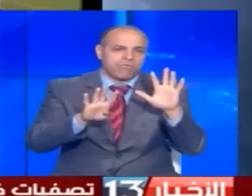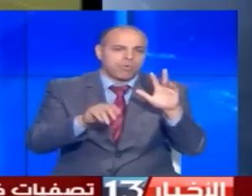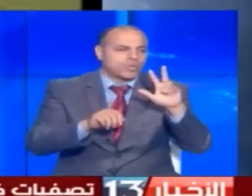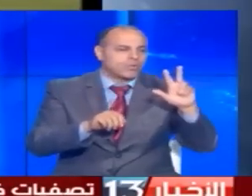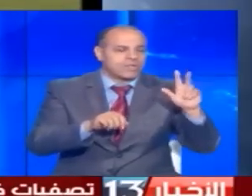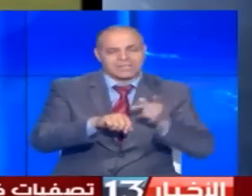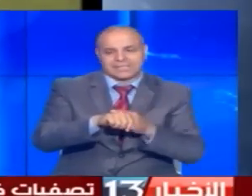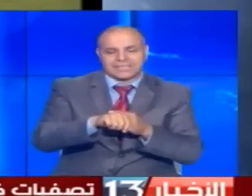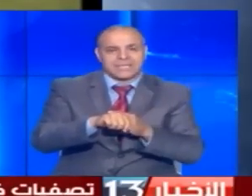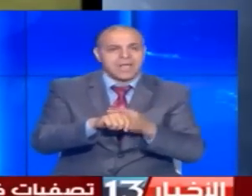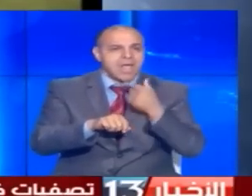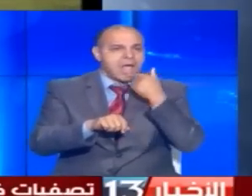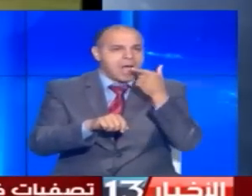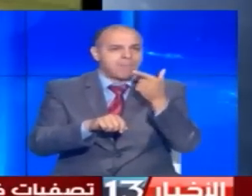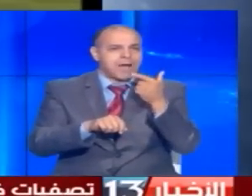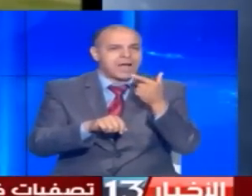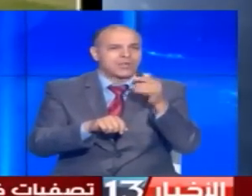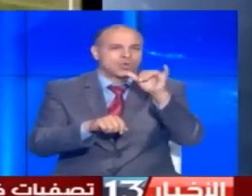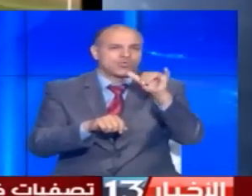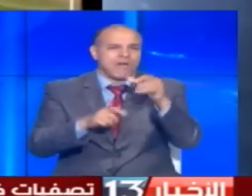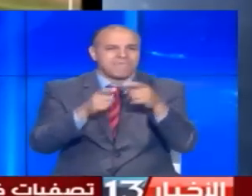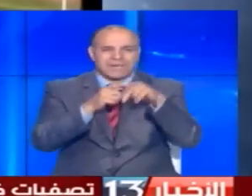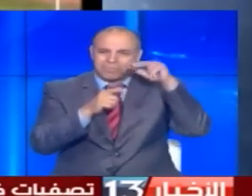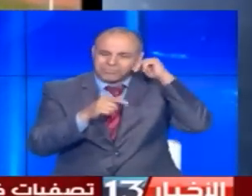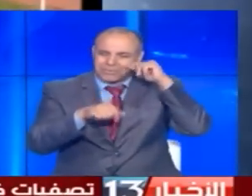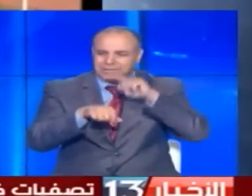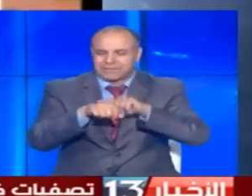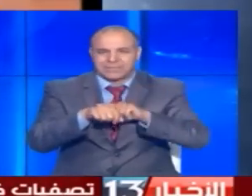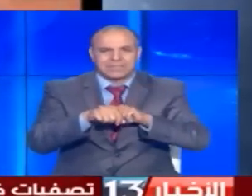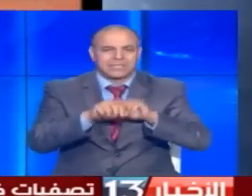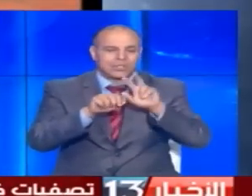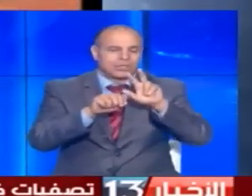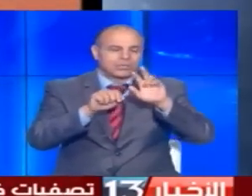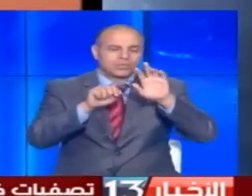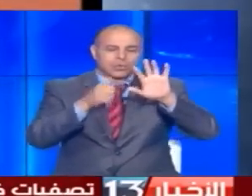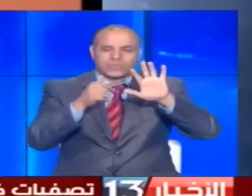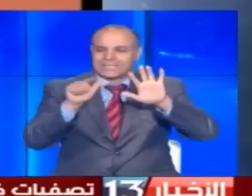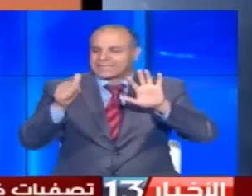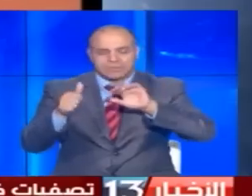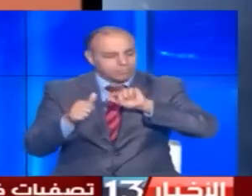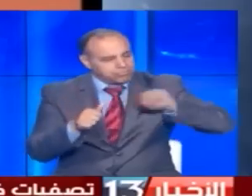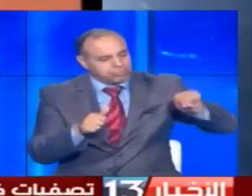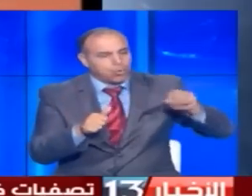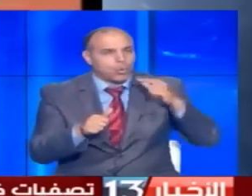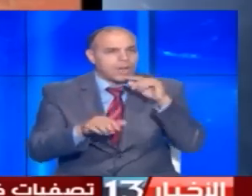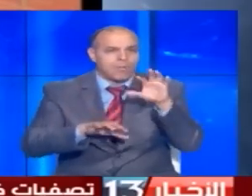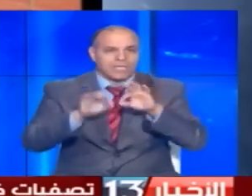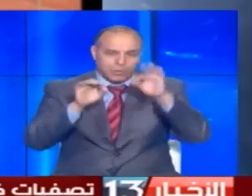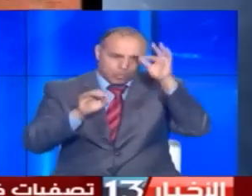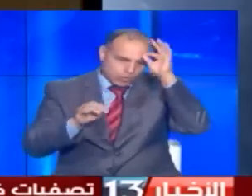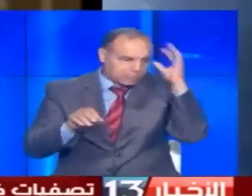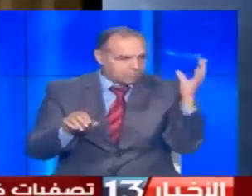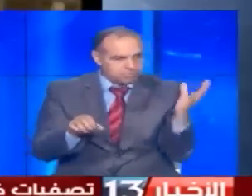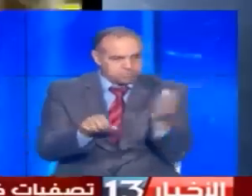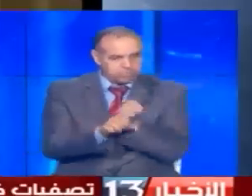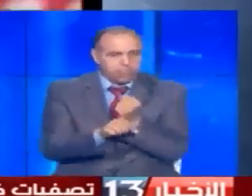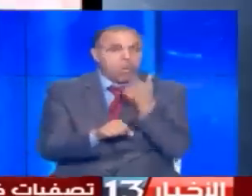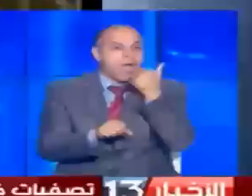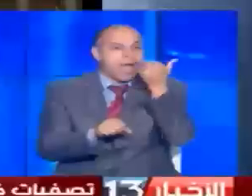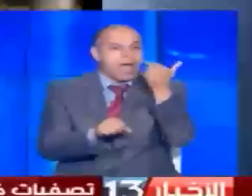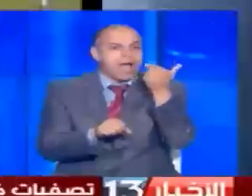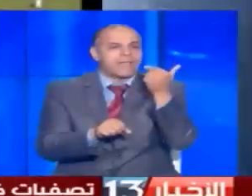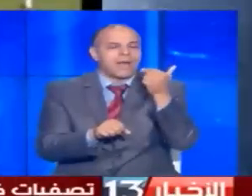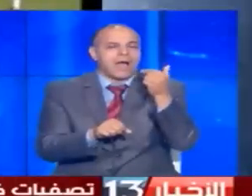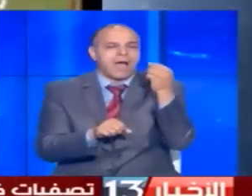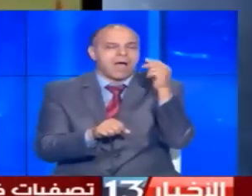33، فيما ذلل يوسف الفريق في الدقيقة 36، وبذلك يكون المنتخب الوطني قد حقق